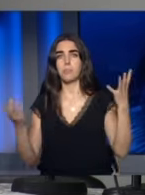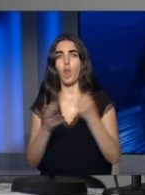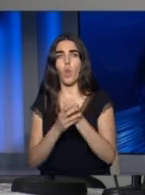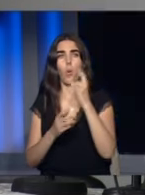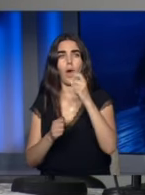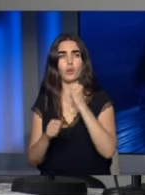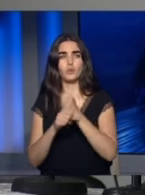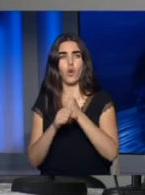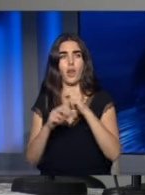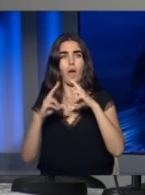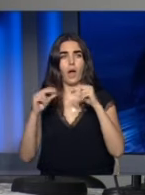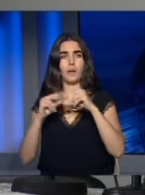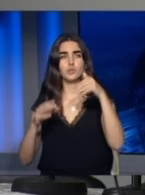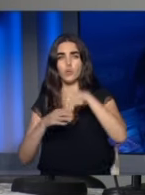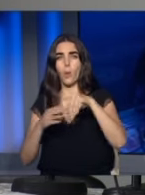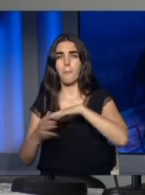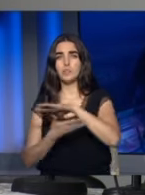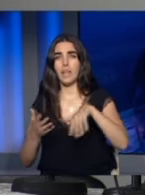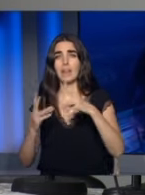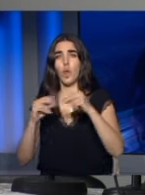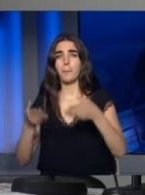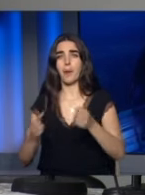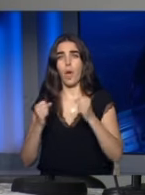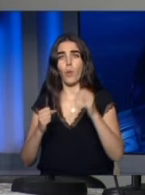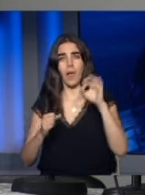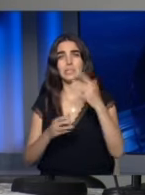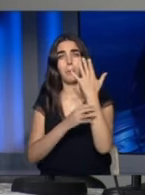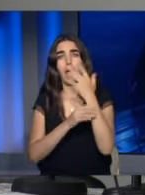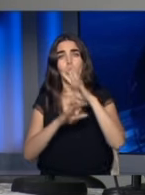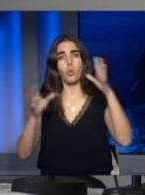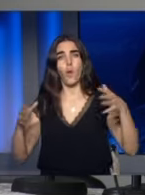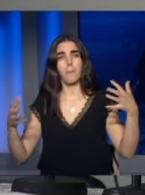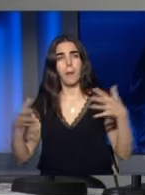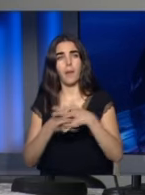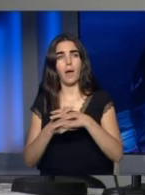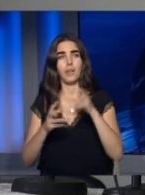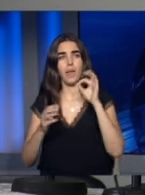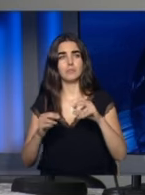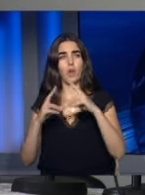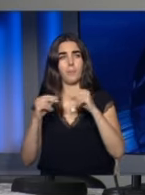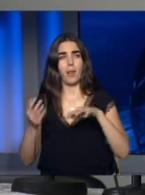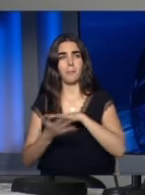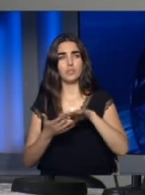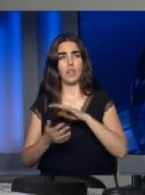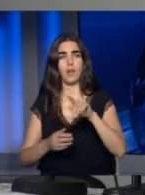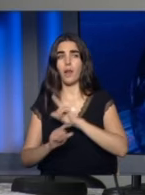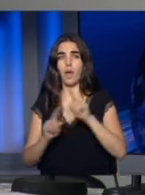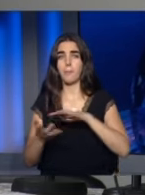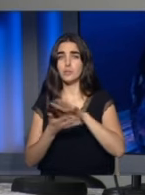ذكرت عدم تدخل المذاهب الا تكون يدا للسلطه